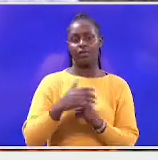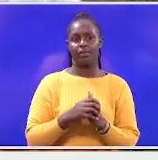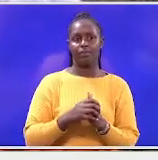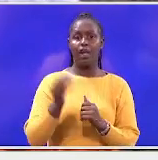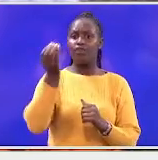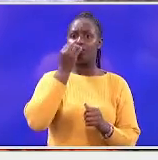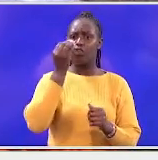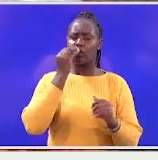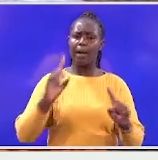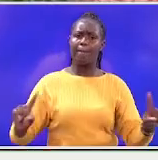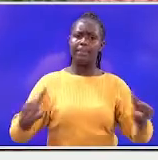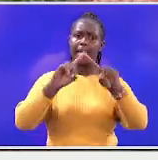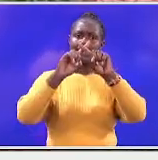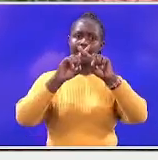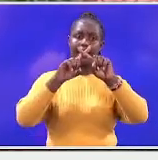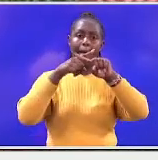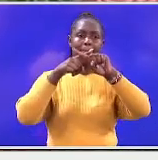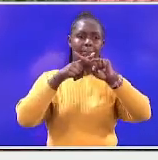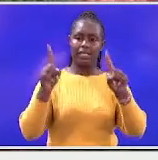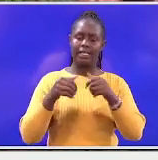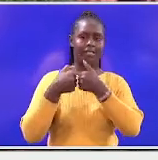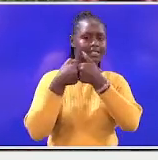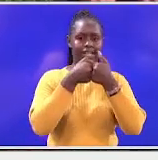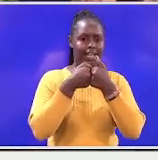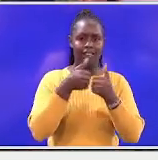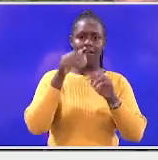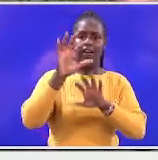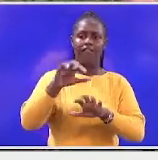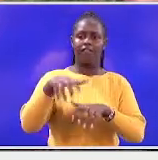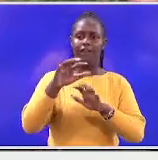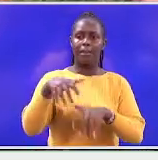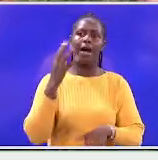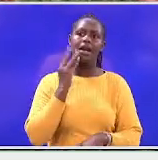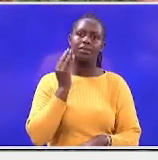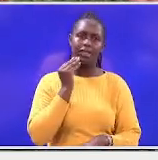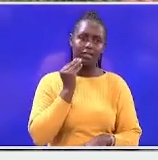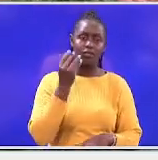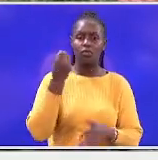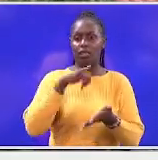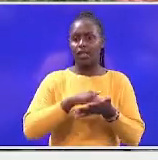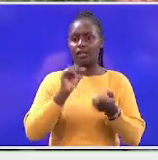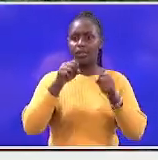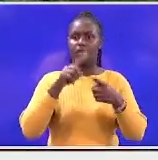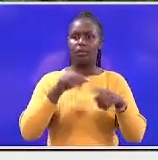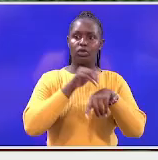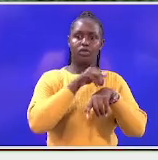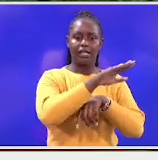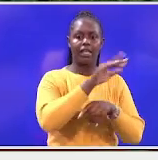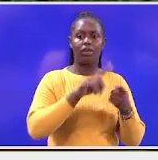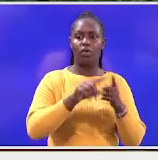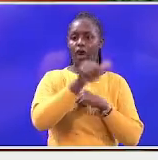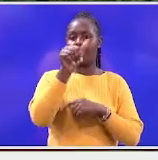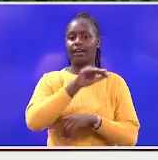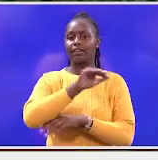kingi mno, japo tandabelua wanayopitia wakulima ili kikamfikia mlaji maeneo ya miji huwa ya kufadhaisha moyo